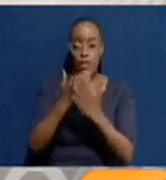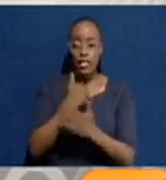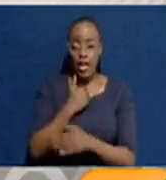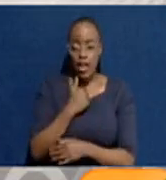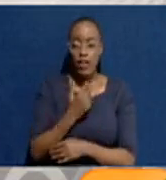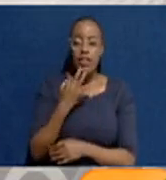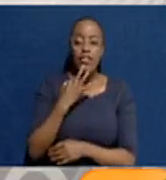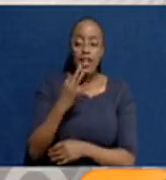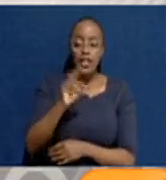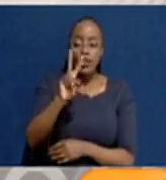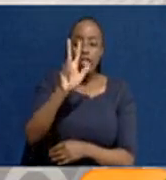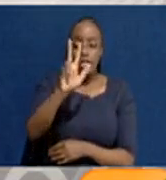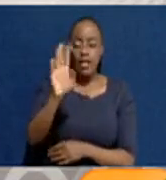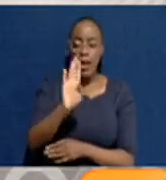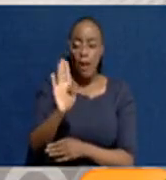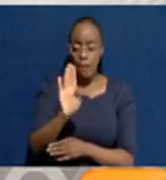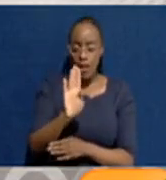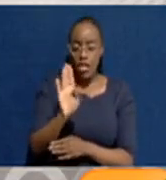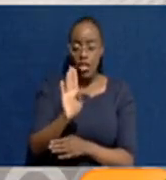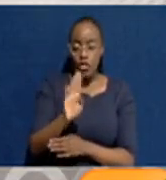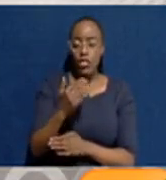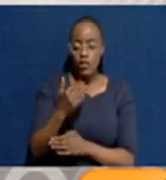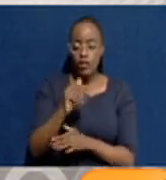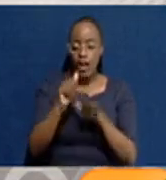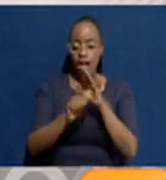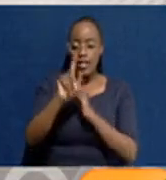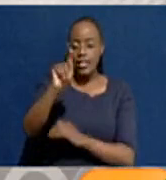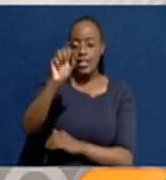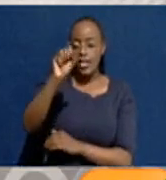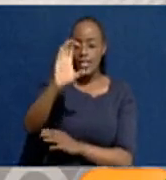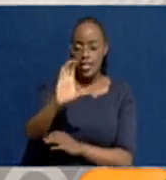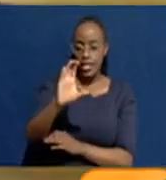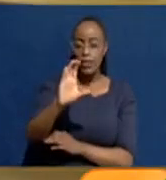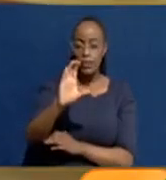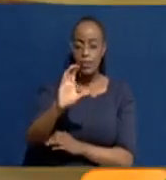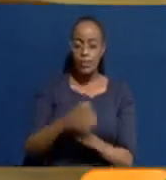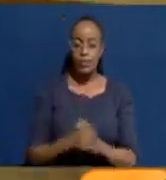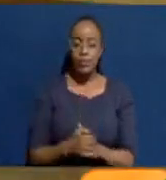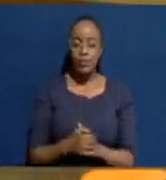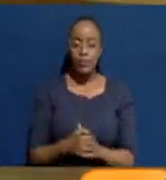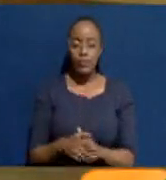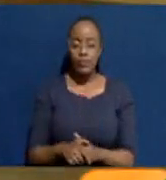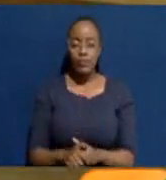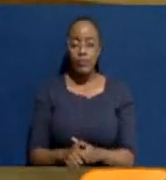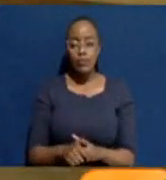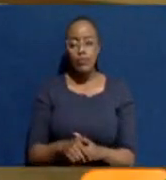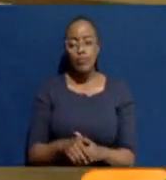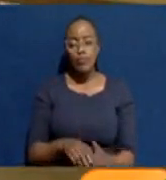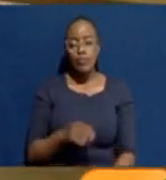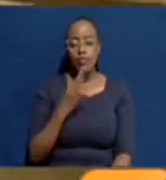bilioni 323.8 kwa tume ya kuajiri walimu TSC. Bilioni